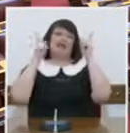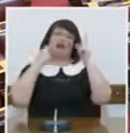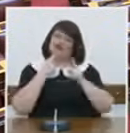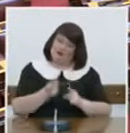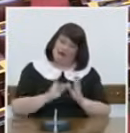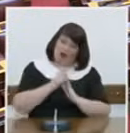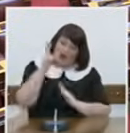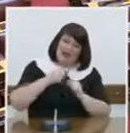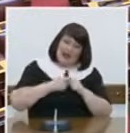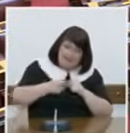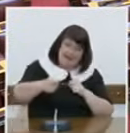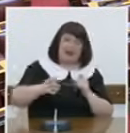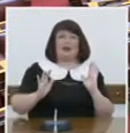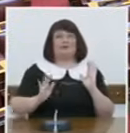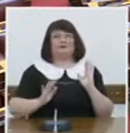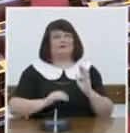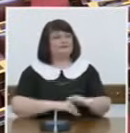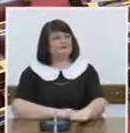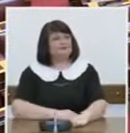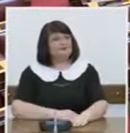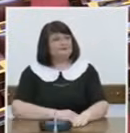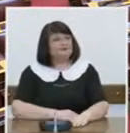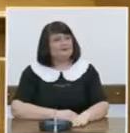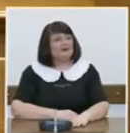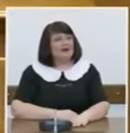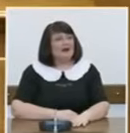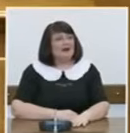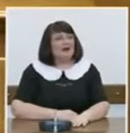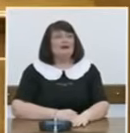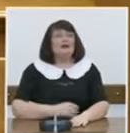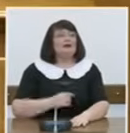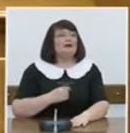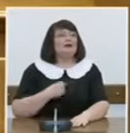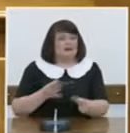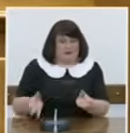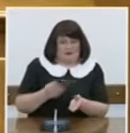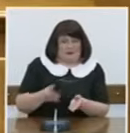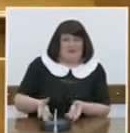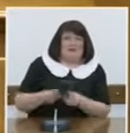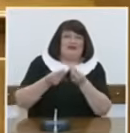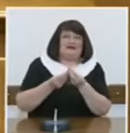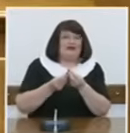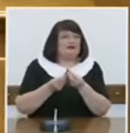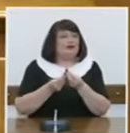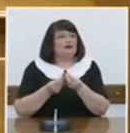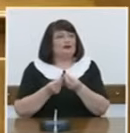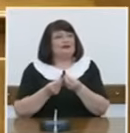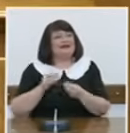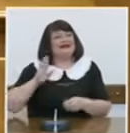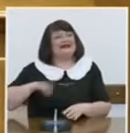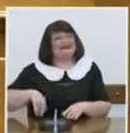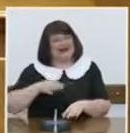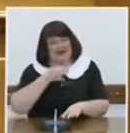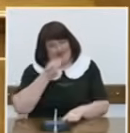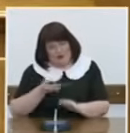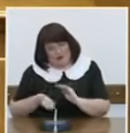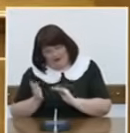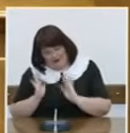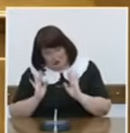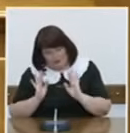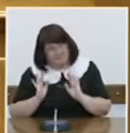Και επειδή στεναχωρέθηκε ο Ναύαρχος, θα τα μαζεύω σιγά σιγά και να φεύγω, θα πω κάτι τελευταίο, Ναύαρχε μου. Κάτι